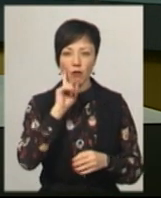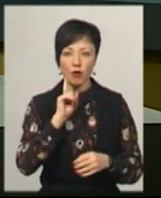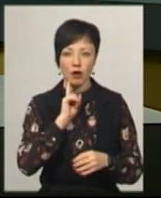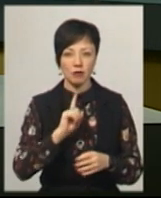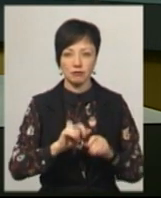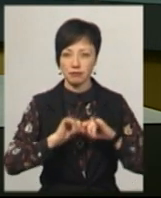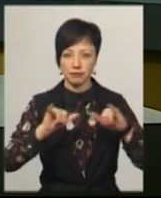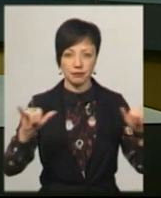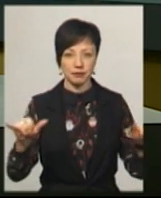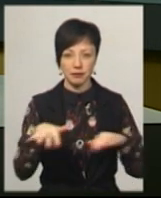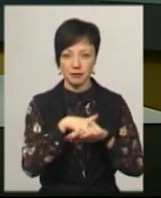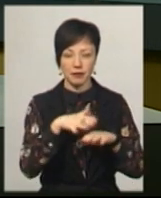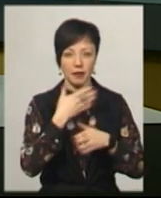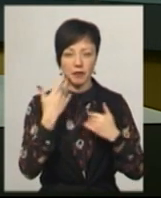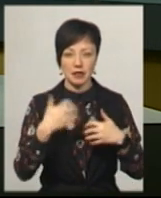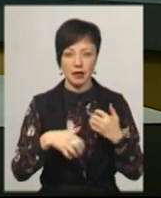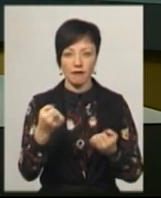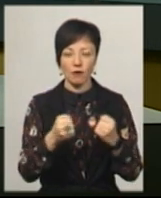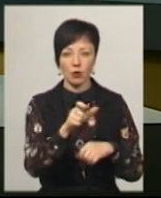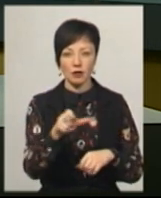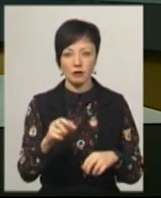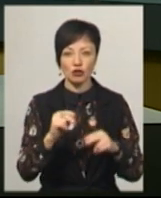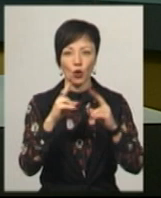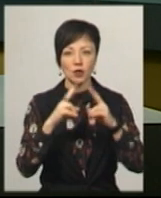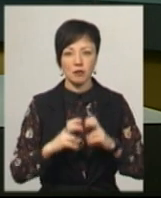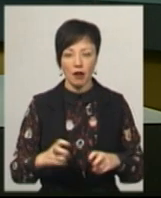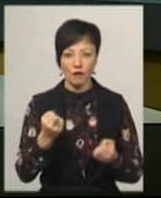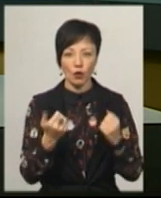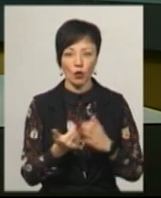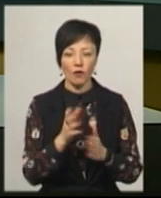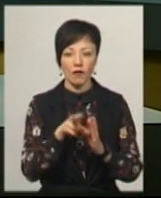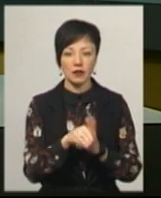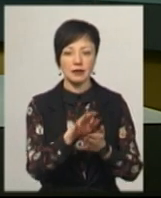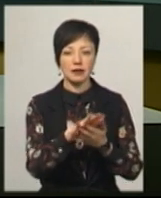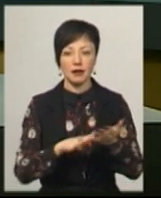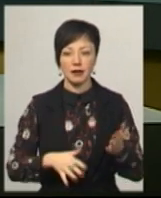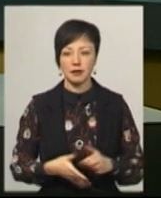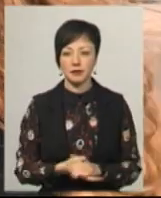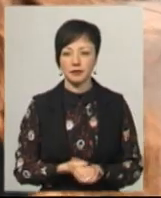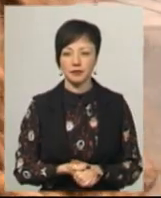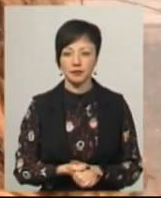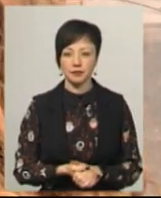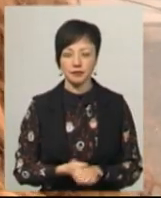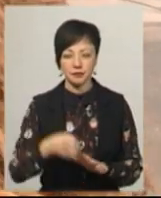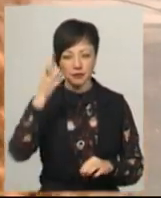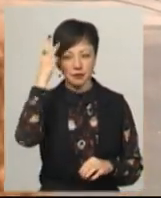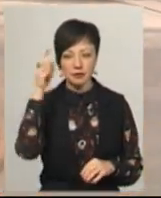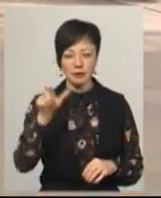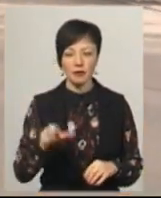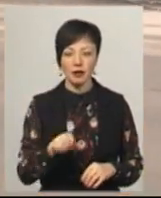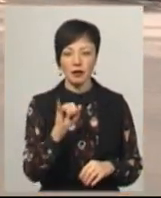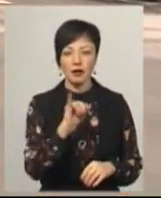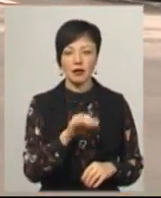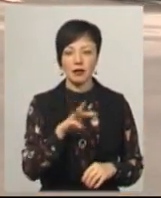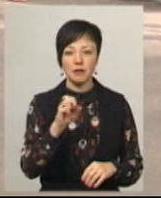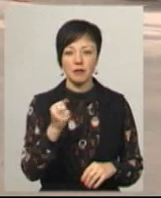набули масового поширення серед водіїв. Чи розібрались водії у нововведенні – далі у сюжеті. Хмельничанка Ірина Муляр